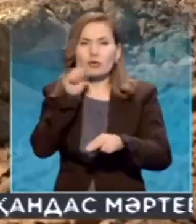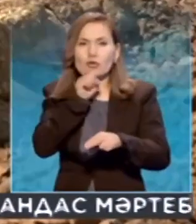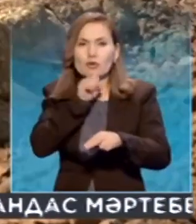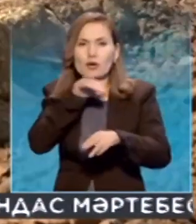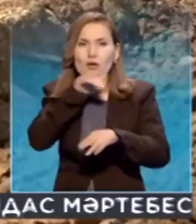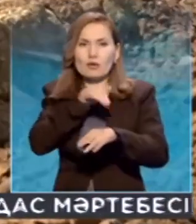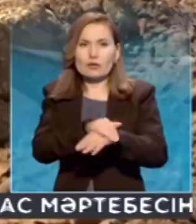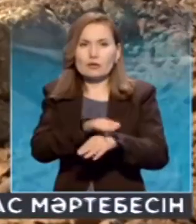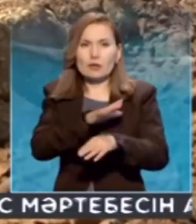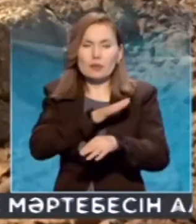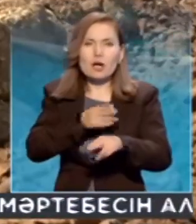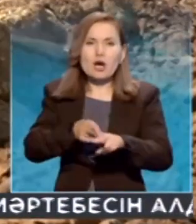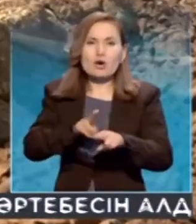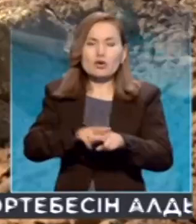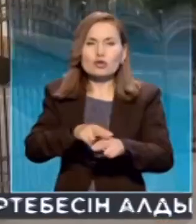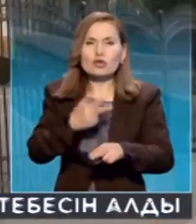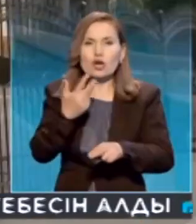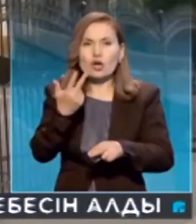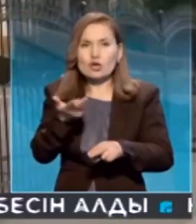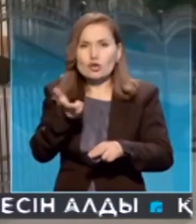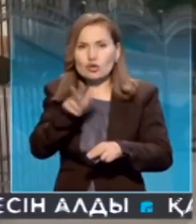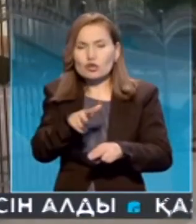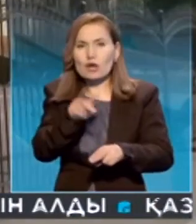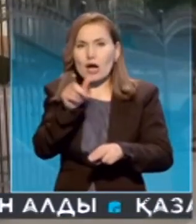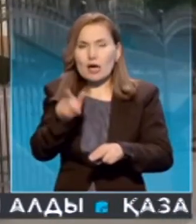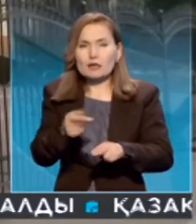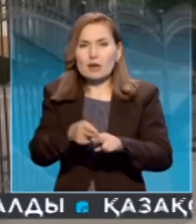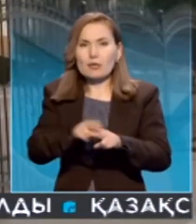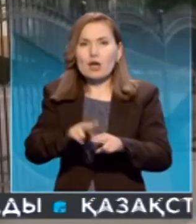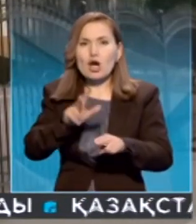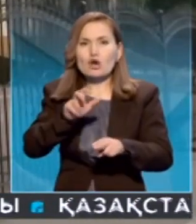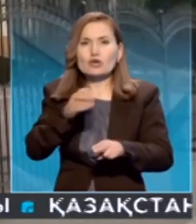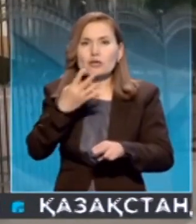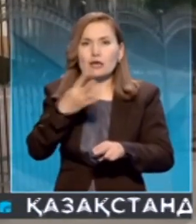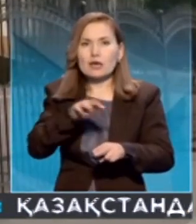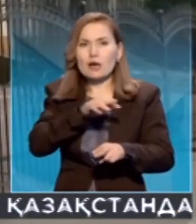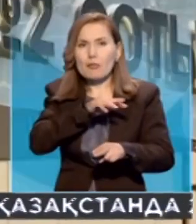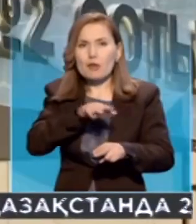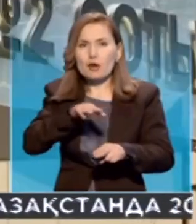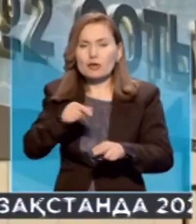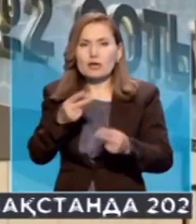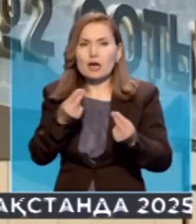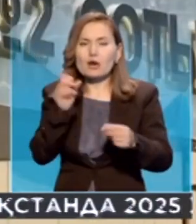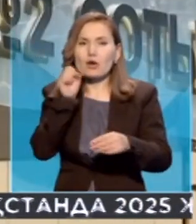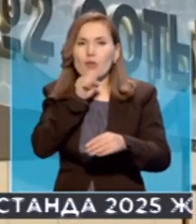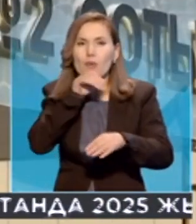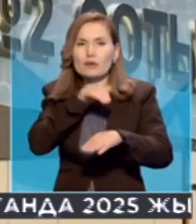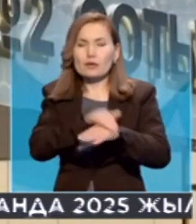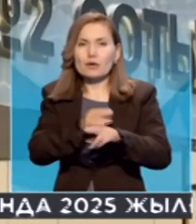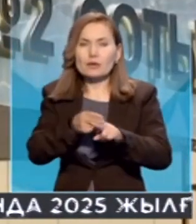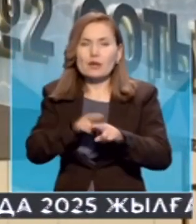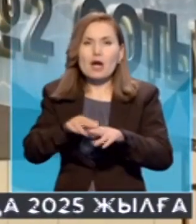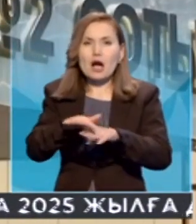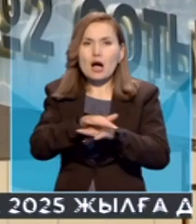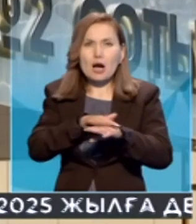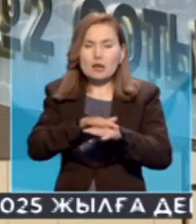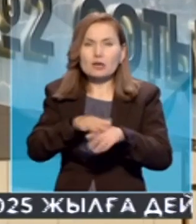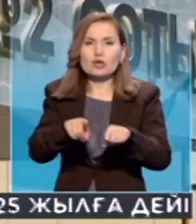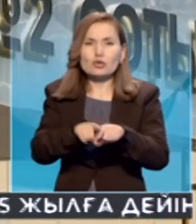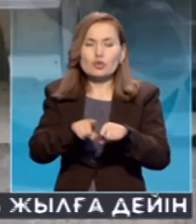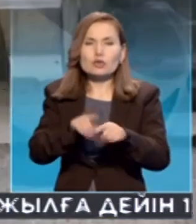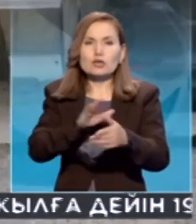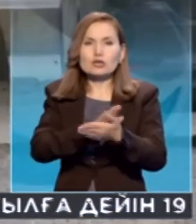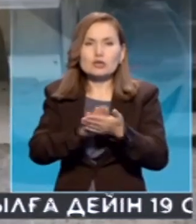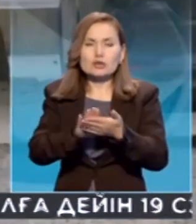шотына толықтай аударылады. Яғни үшеулі бюджеттің 340 миллион теңге қаржысын жоқ қылады. Халықты ауыз сумен қамтуға арналған нысан